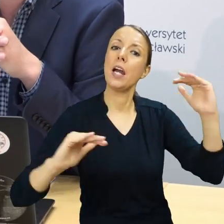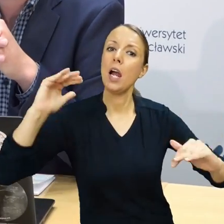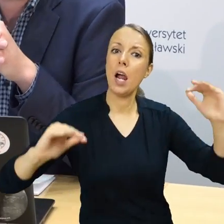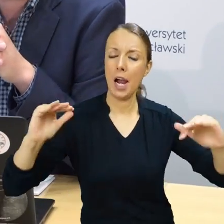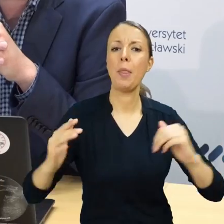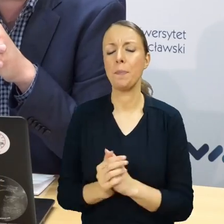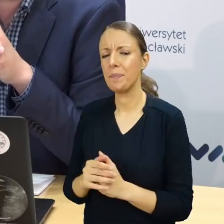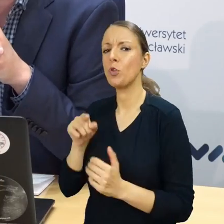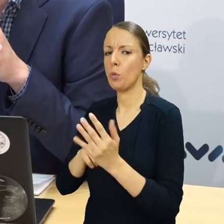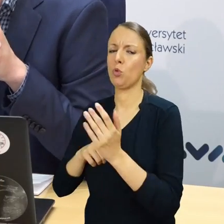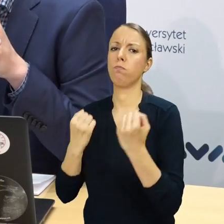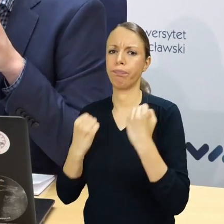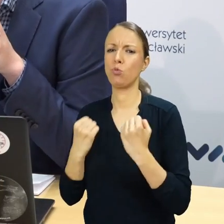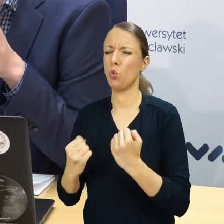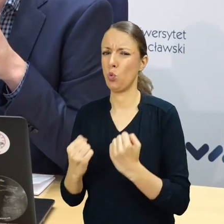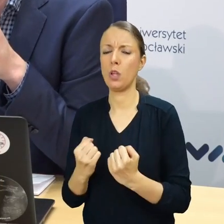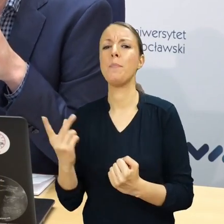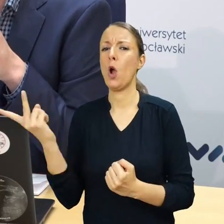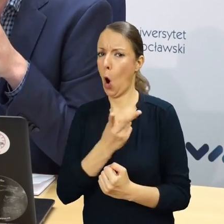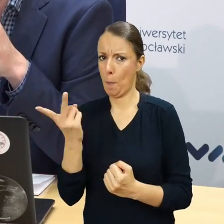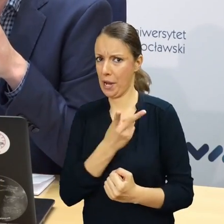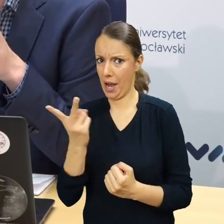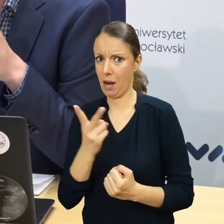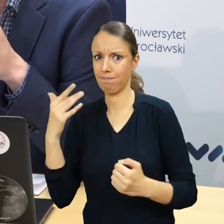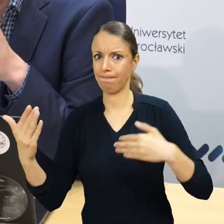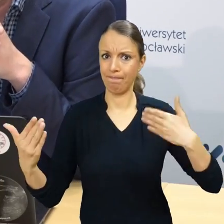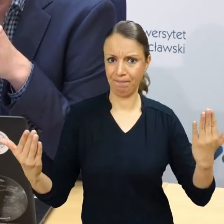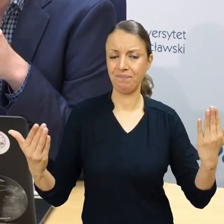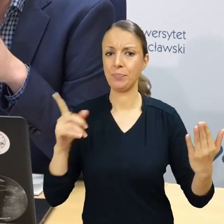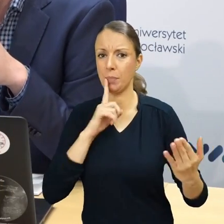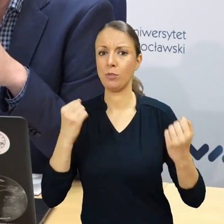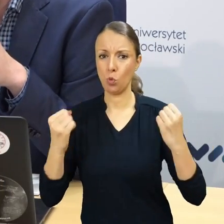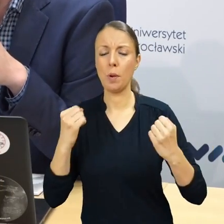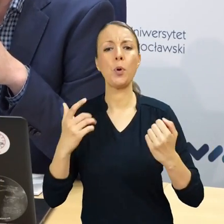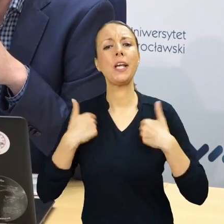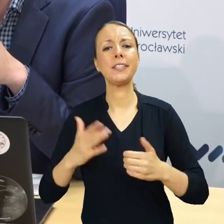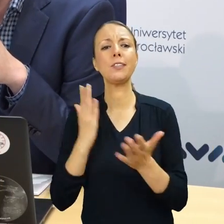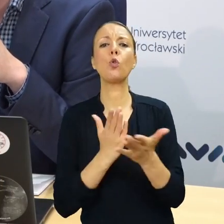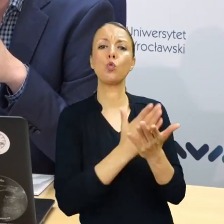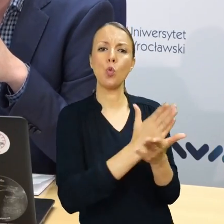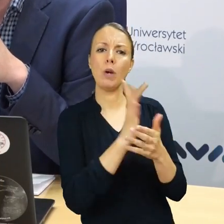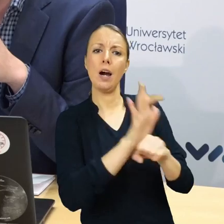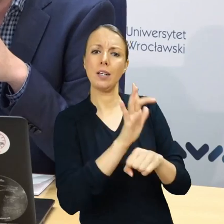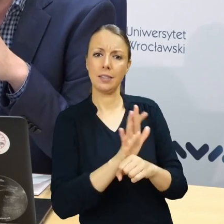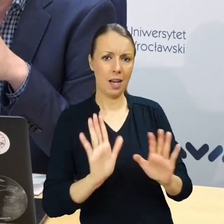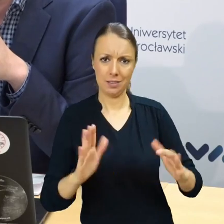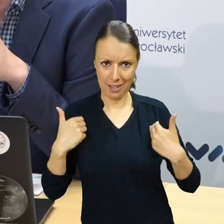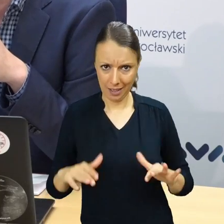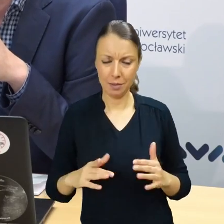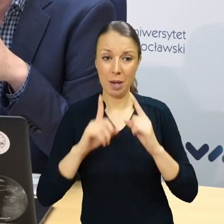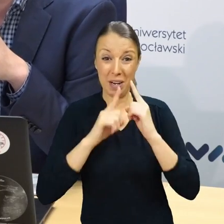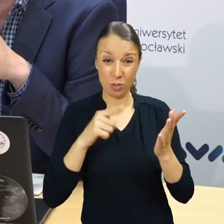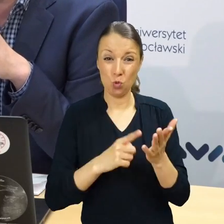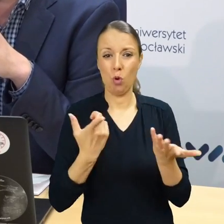tutaj w takiej roli, w takie buty wyłącznie krytyka służb. To jest trudna sytuacja, no bo służba nie może powiedzieć, że